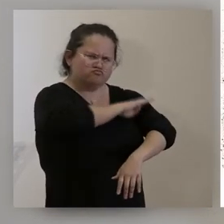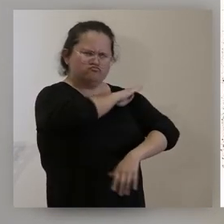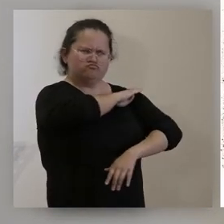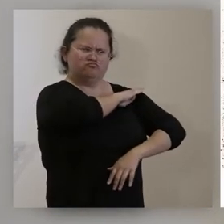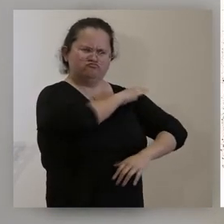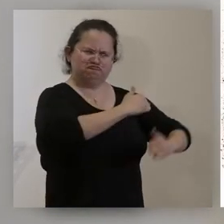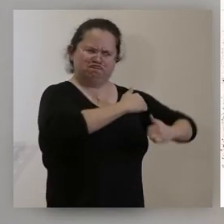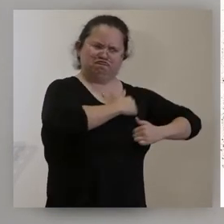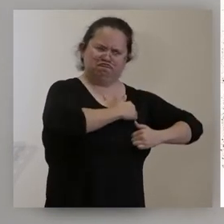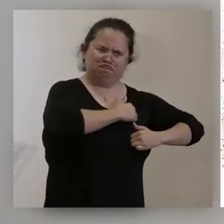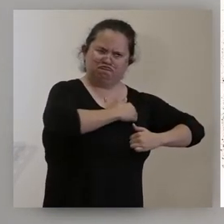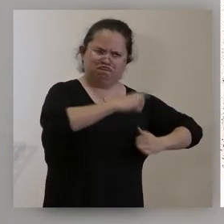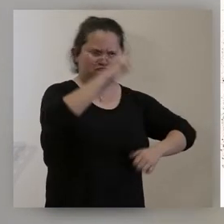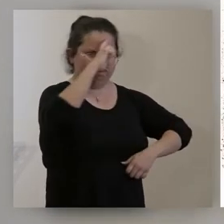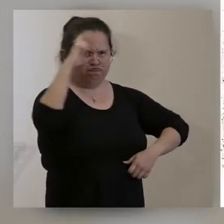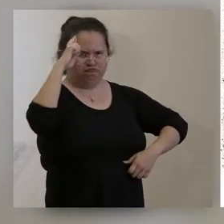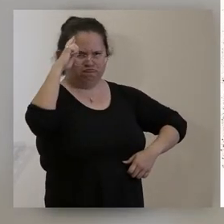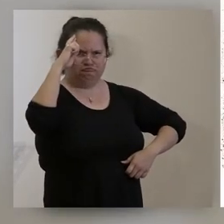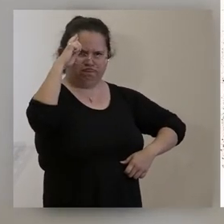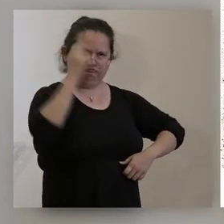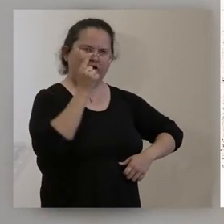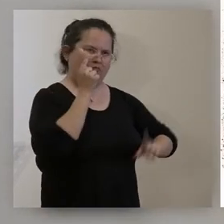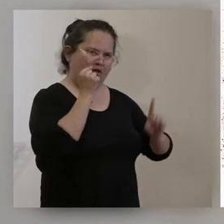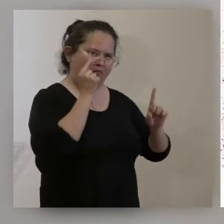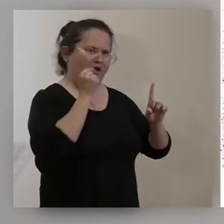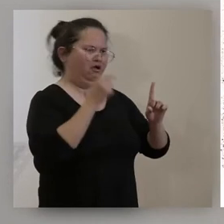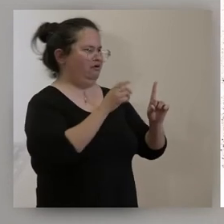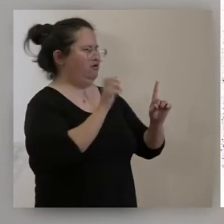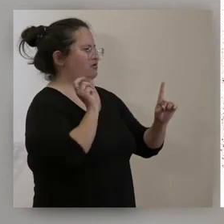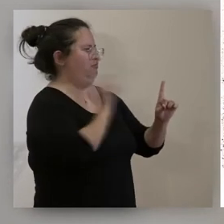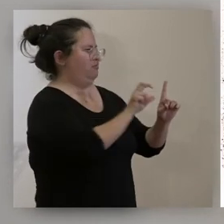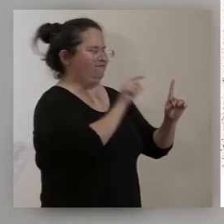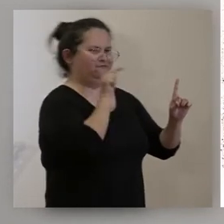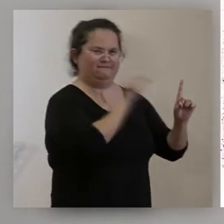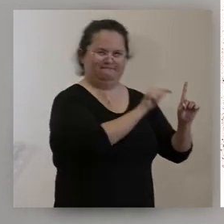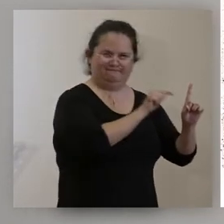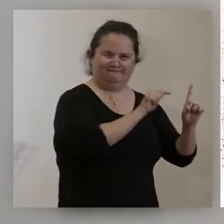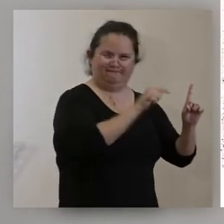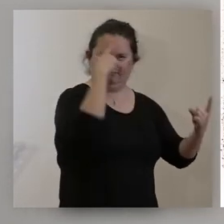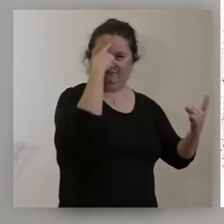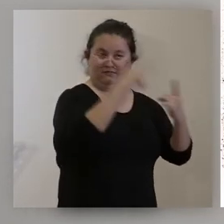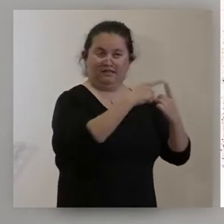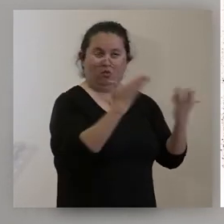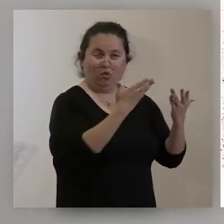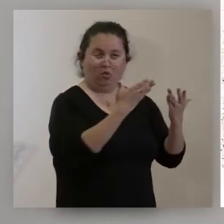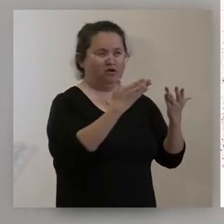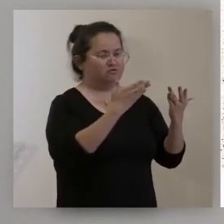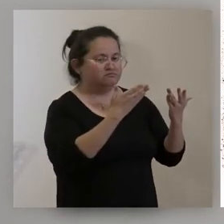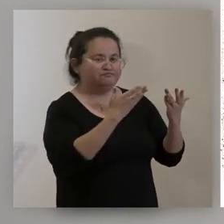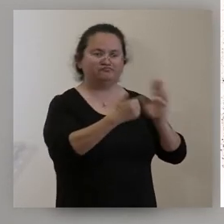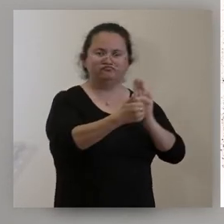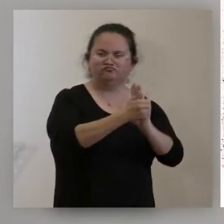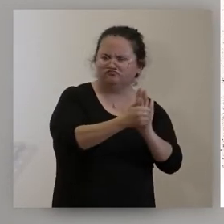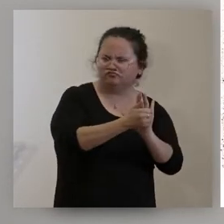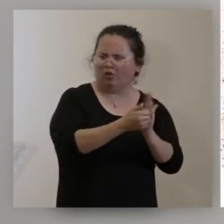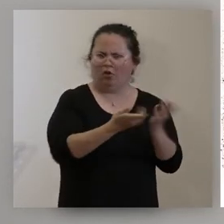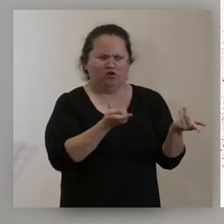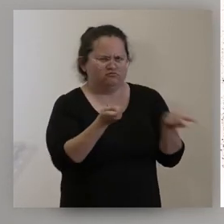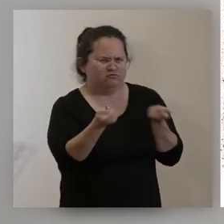l'officier qui est chargé de régler, de contrôler, de